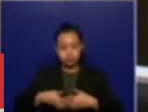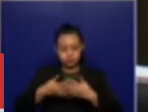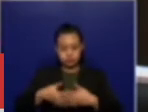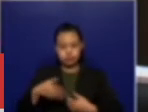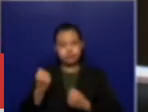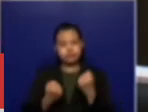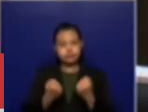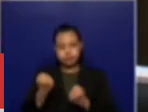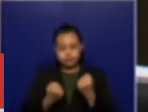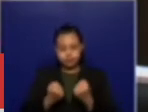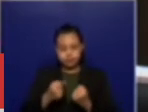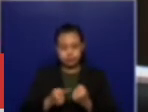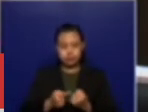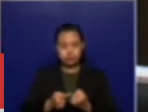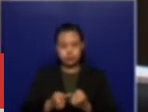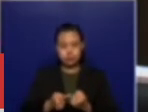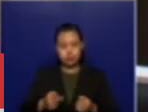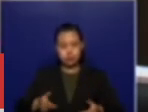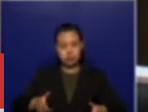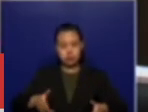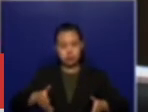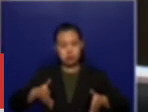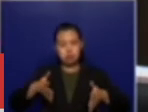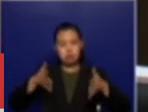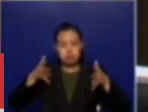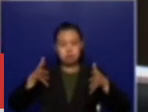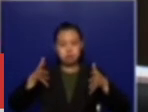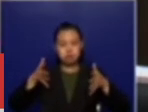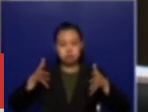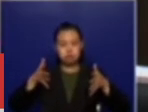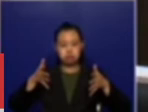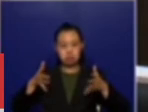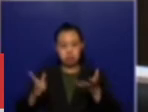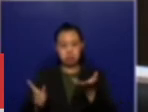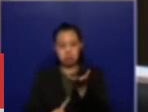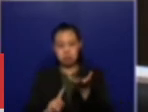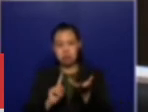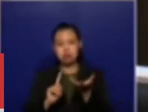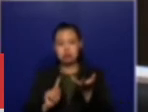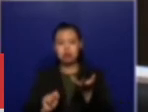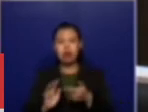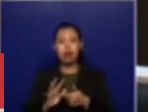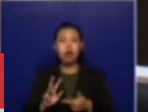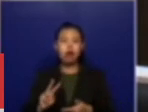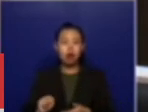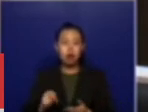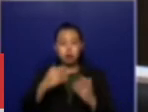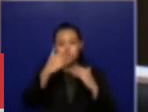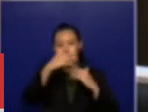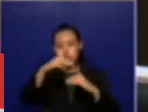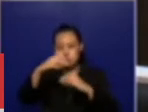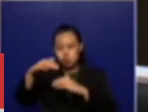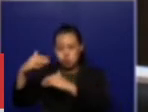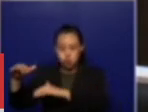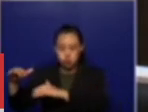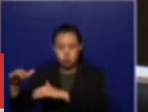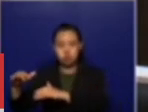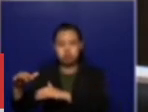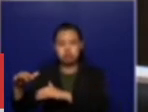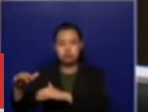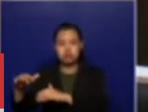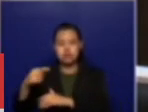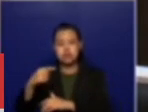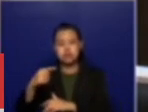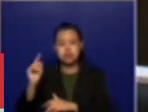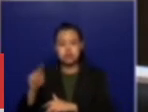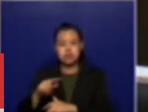เนี่ยที่ใหญ่ที่สุดในโลกนะครับมียอดการส่งออกนะครับ GDP ตรงนี้1ล้านล้านบาทน